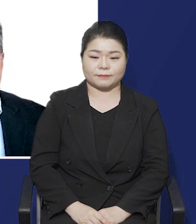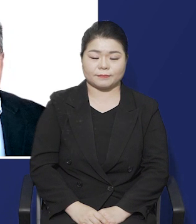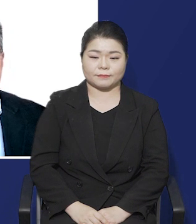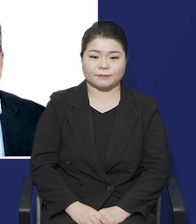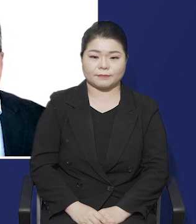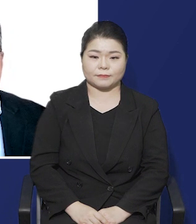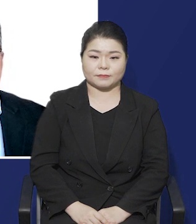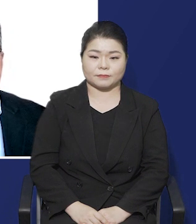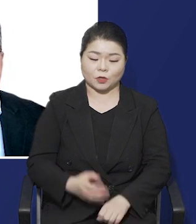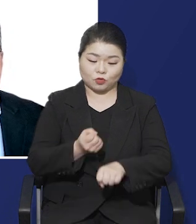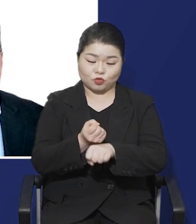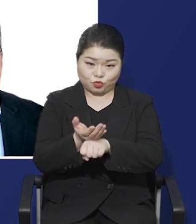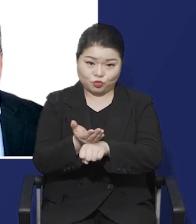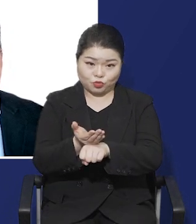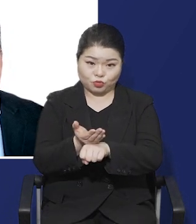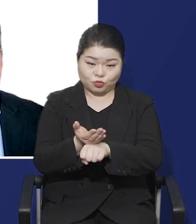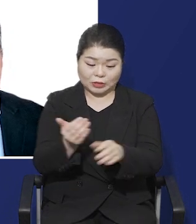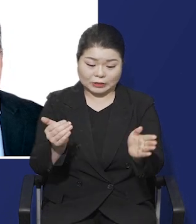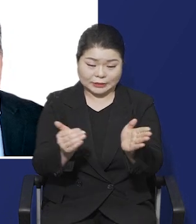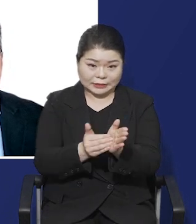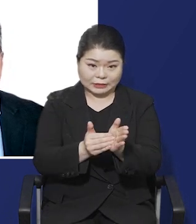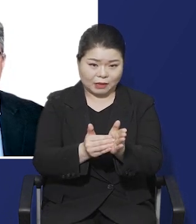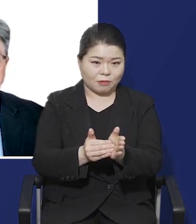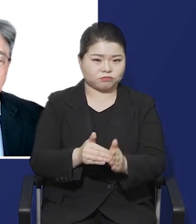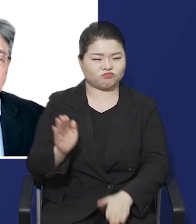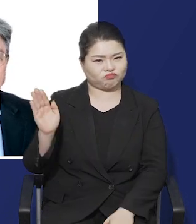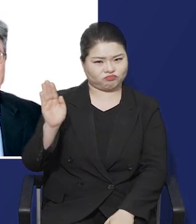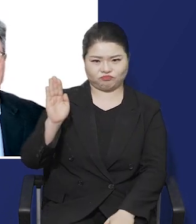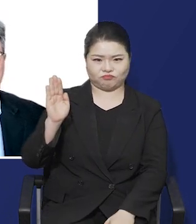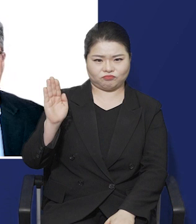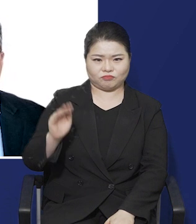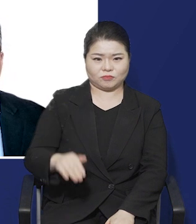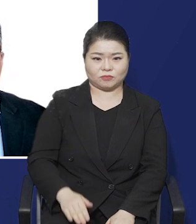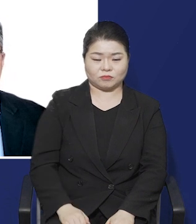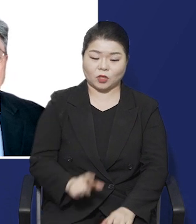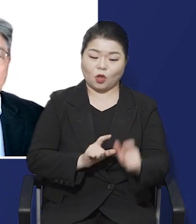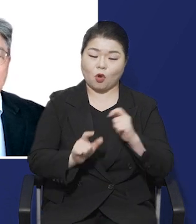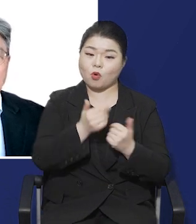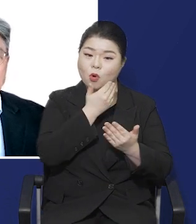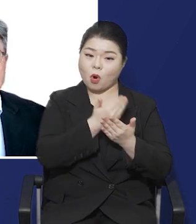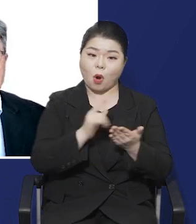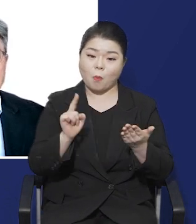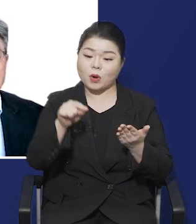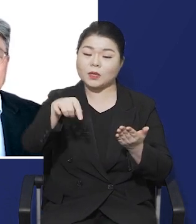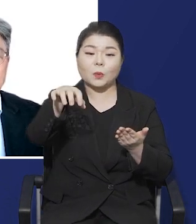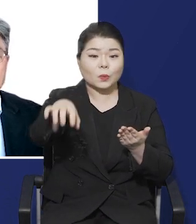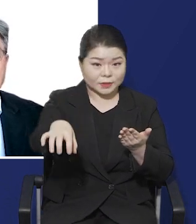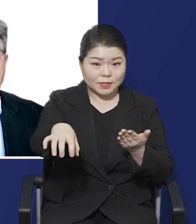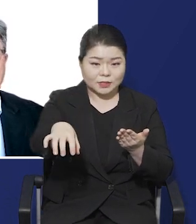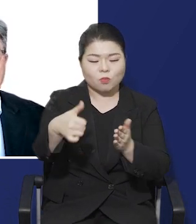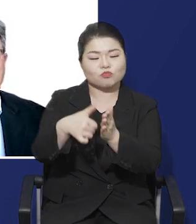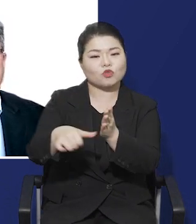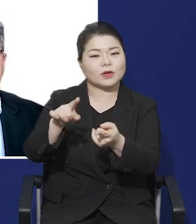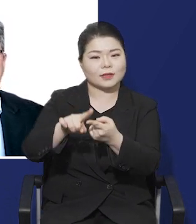이렇게 수출한 것으로 미션이 종료됐다고 보시나요? 그렇지 않습니다. 더 중요한 것은 현지에서